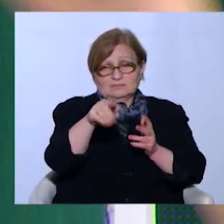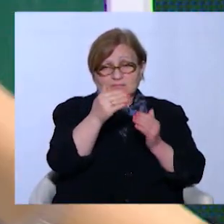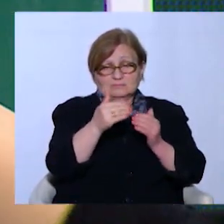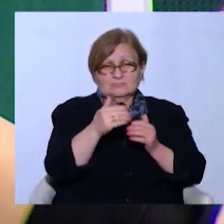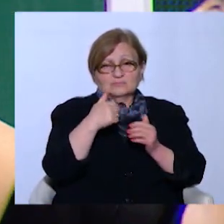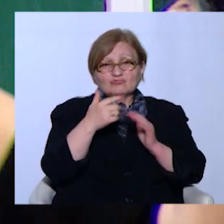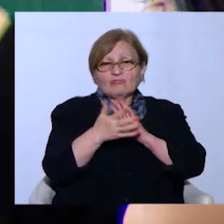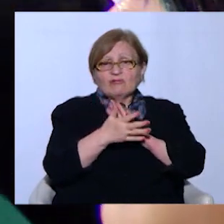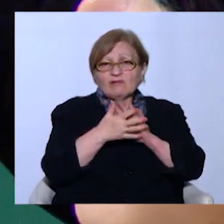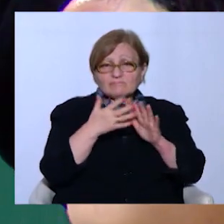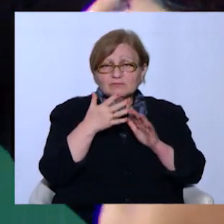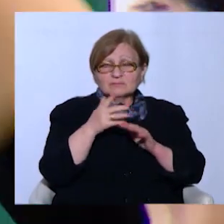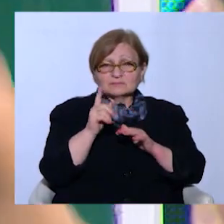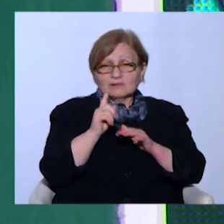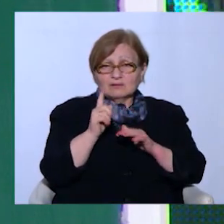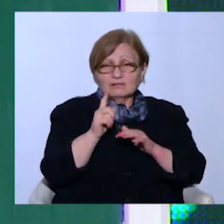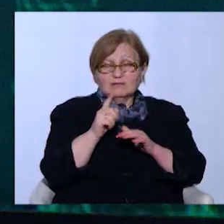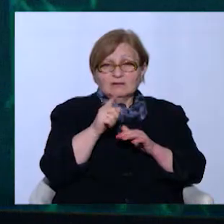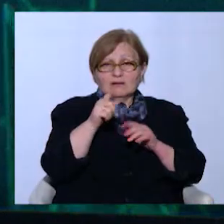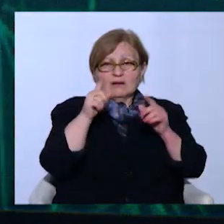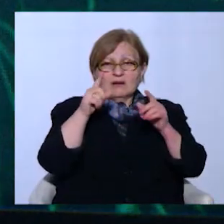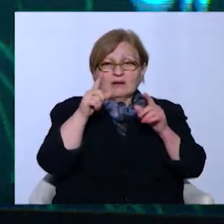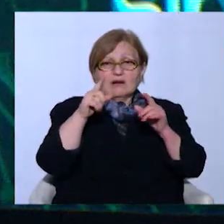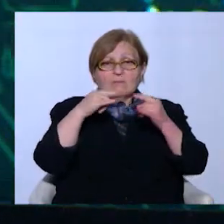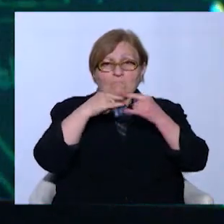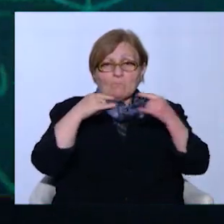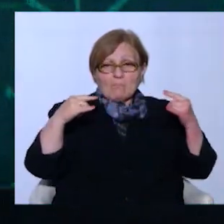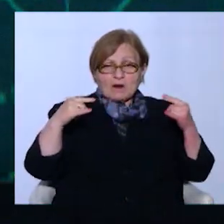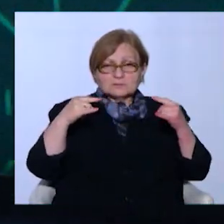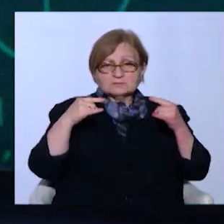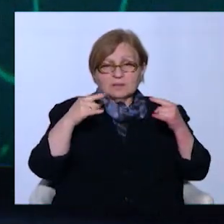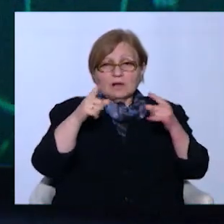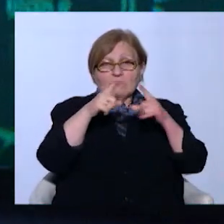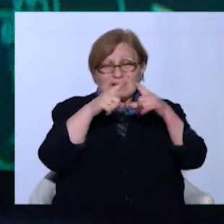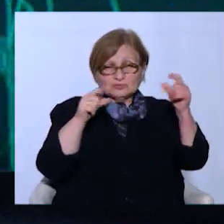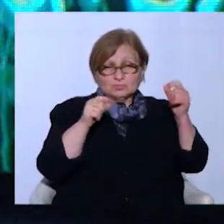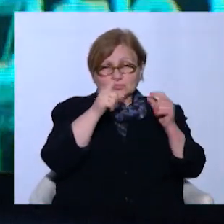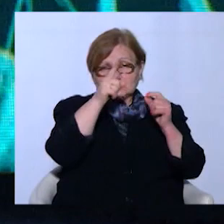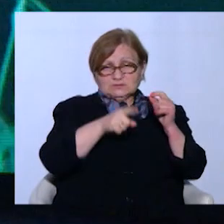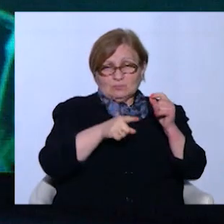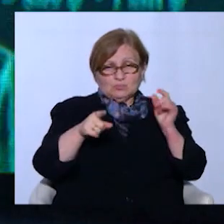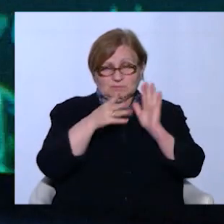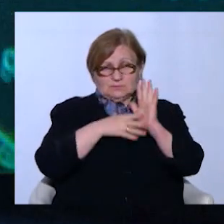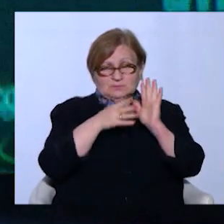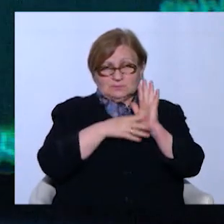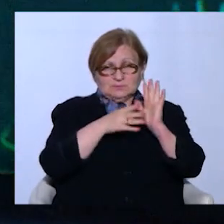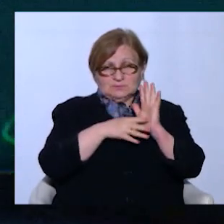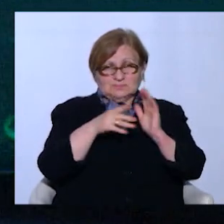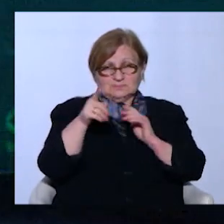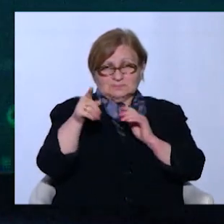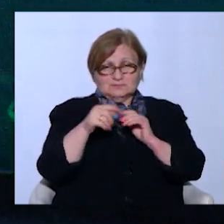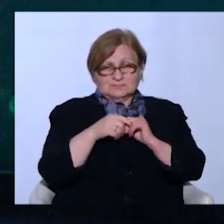ესე იგი ჩვენ უკვე დავასაბუთეთ, რომ მართკუთხა სამკუთხედის ფართობი არის, აი ნახეთ, რო გავჭერთ,